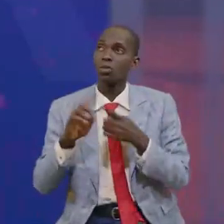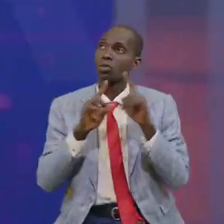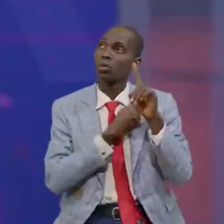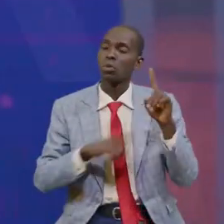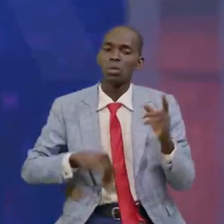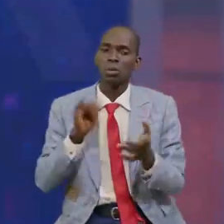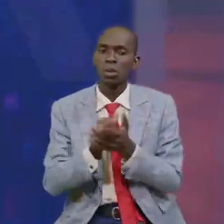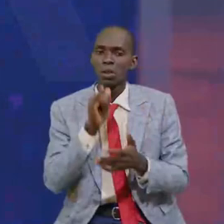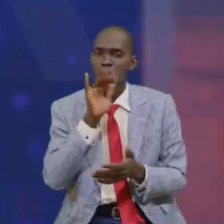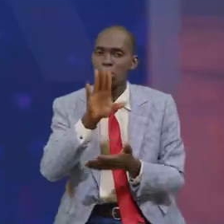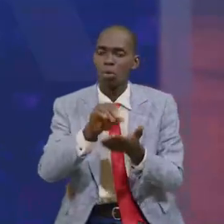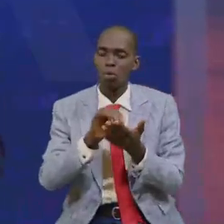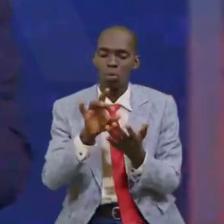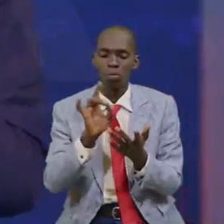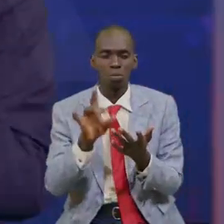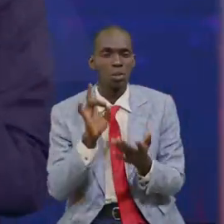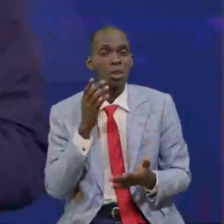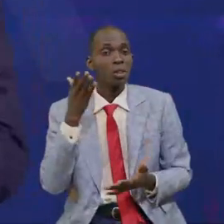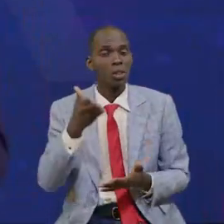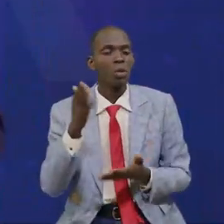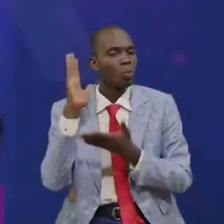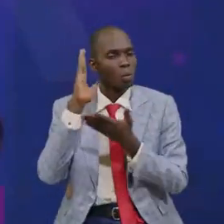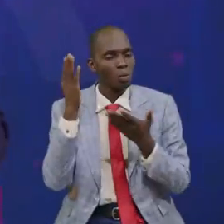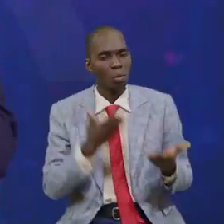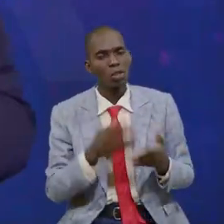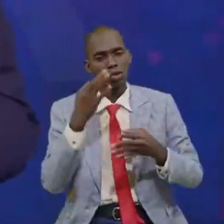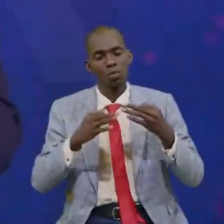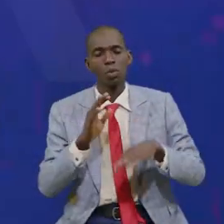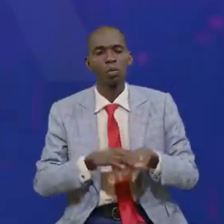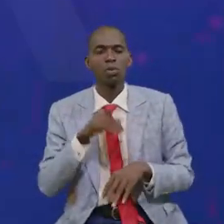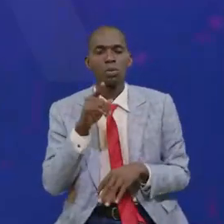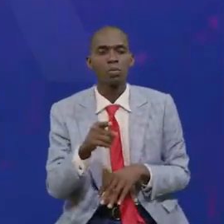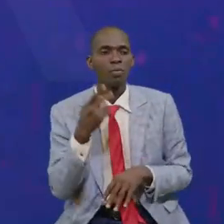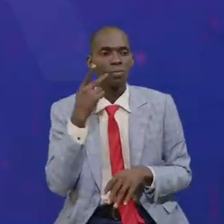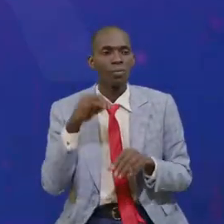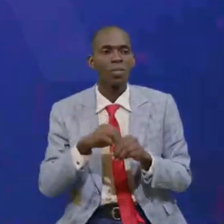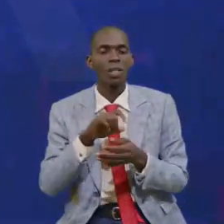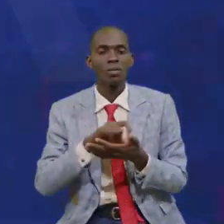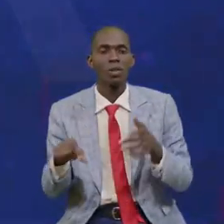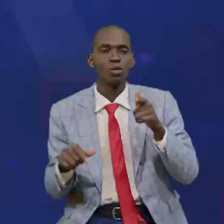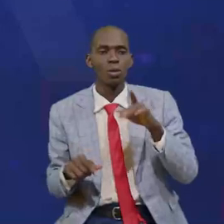jugement. Il y a un châtiment terrible. Verset 28. Verset 28.